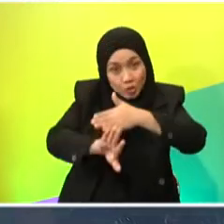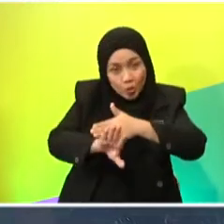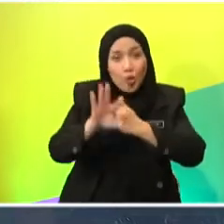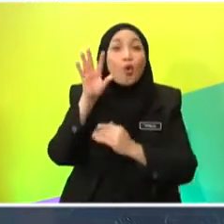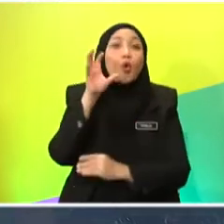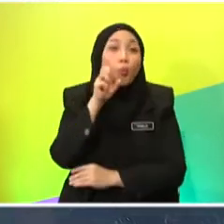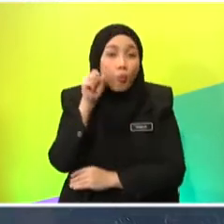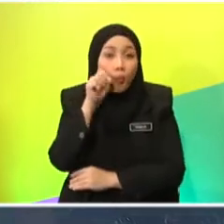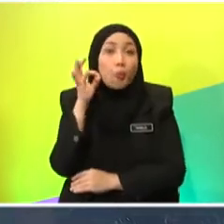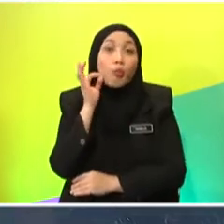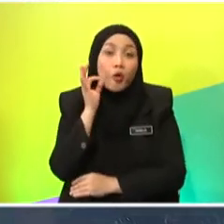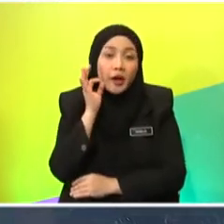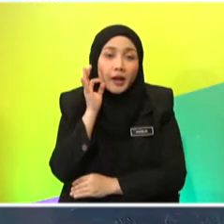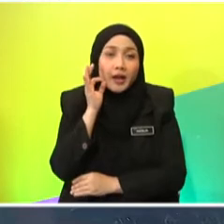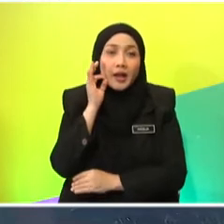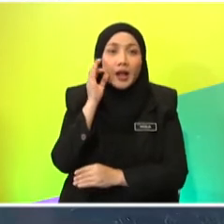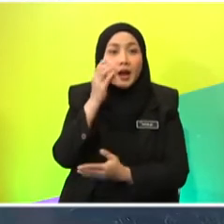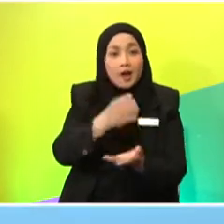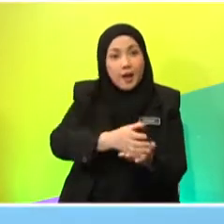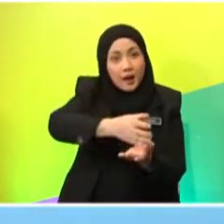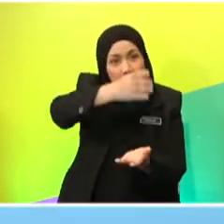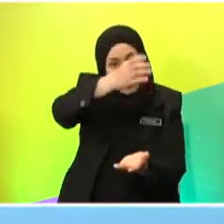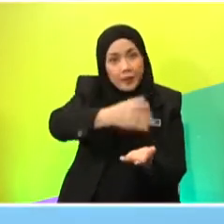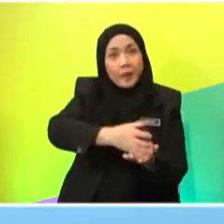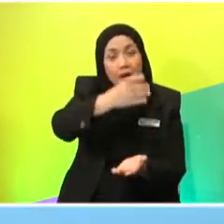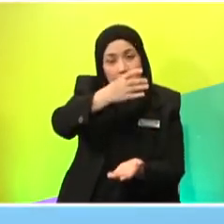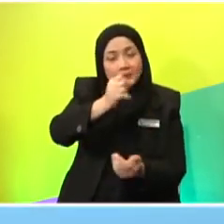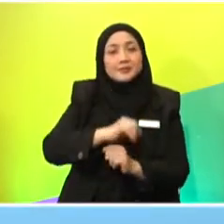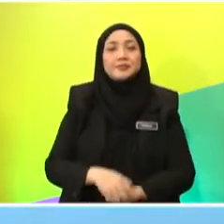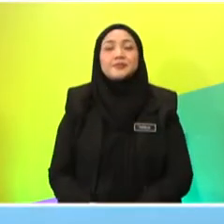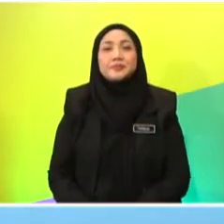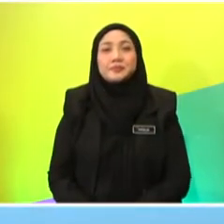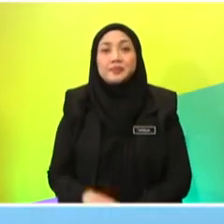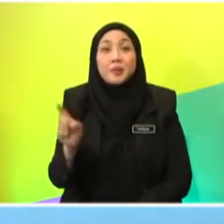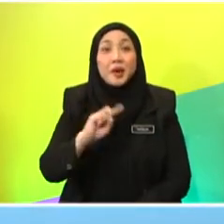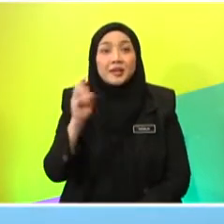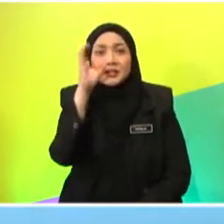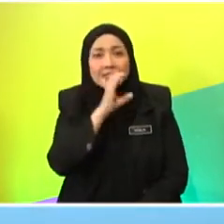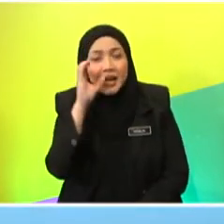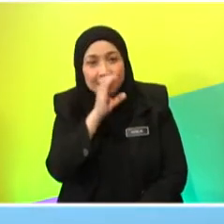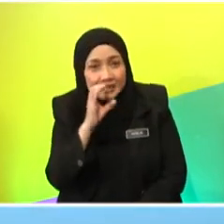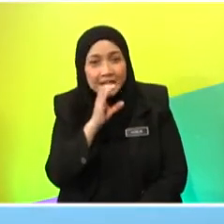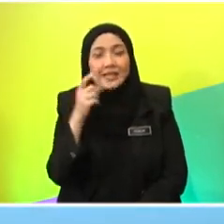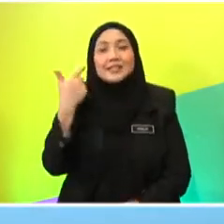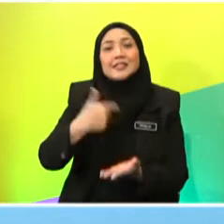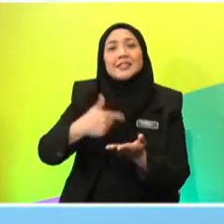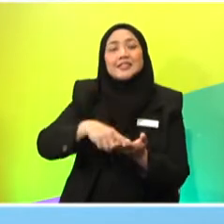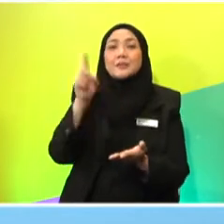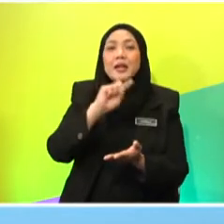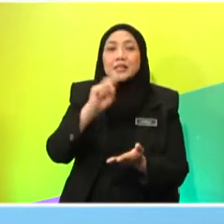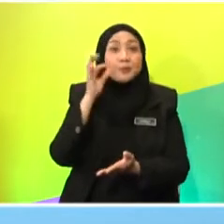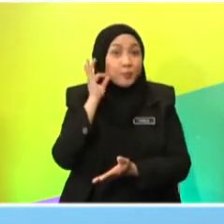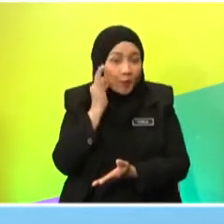satu baris bye dengan buah ini gimana lagi for resmi KW1